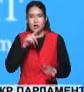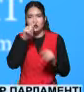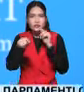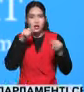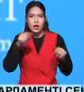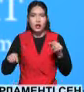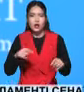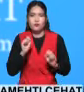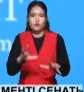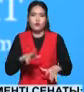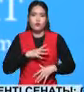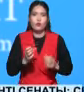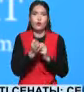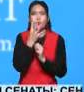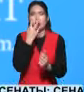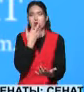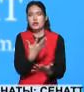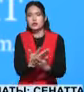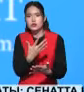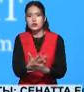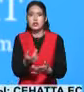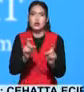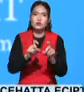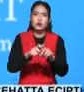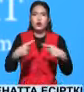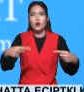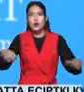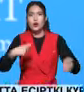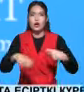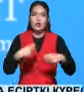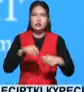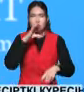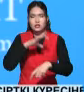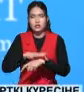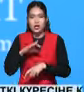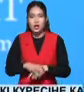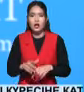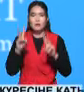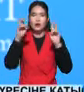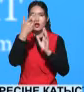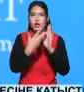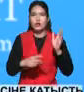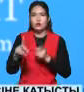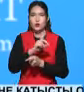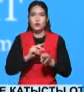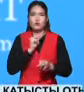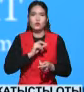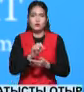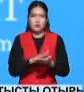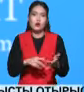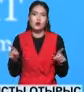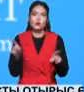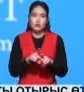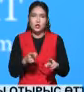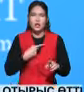Жыл басынан бері 1400-ге жуық сайт, онлайн дүкендер бұғатталды. Қылмыскерлер IP адрестері мен атауларын өзгертіп, жұмыстарын жалғастырса да, біз